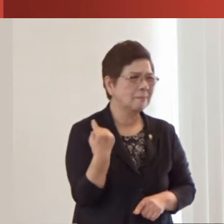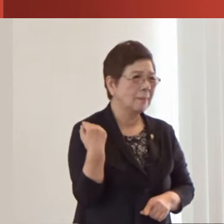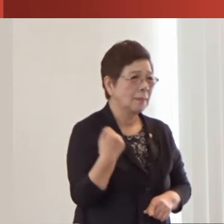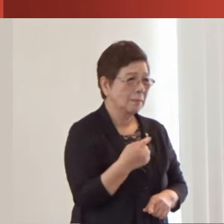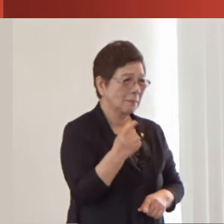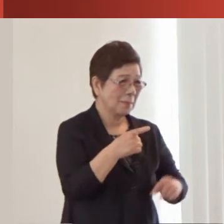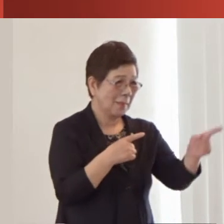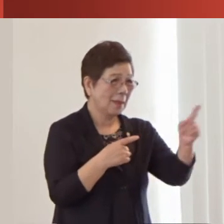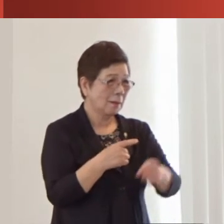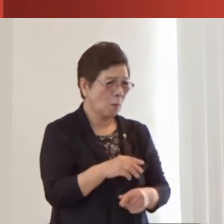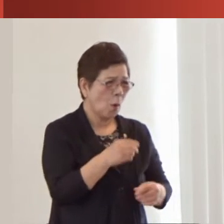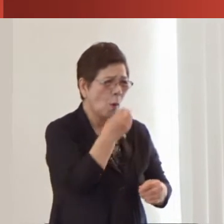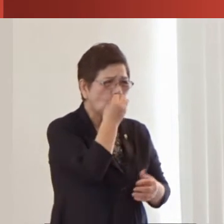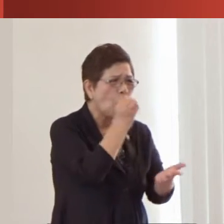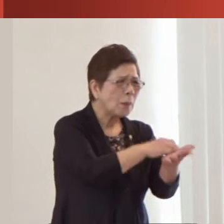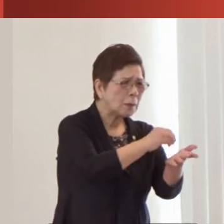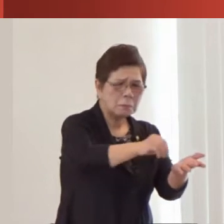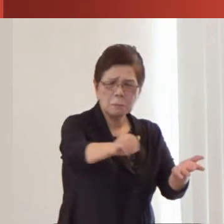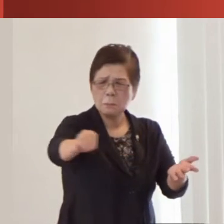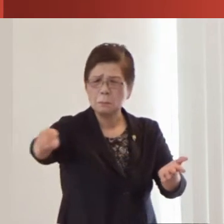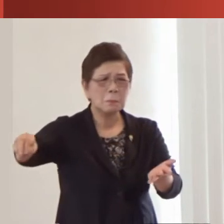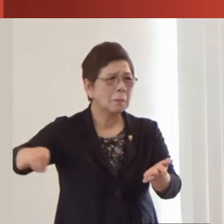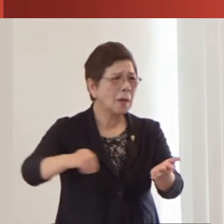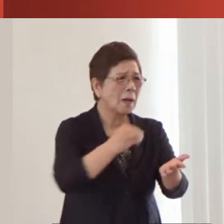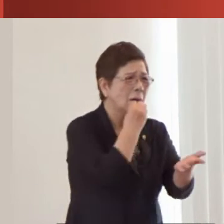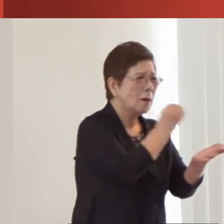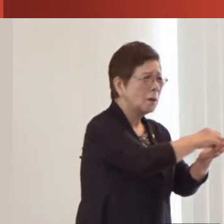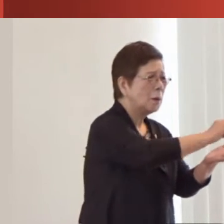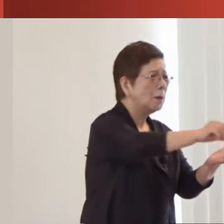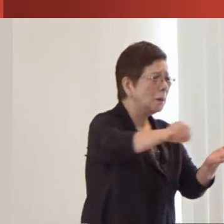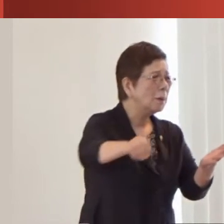放射能物質みたいなね、こう悪を垂れ流す、